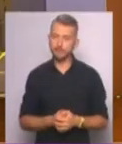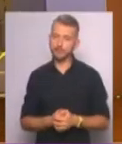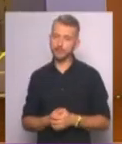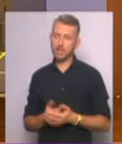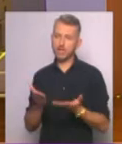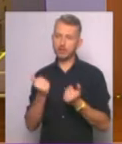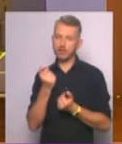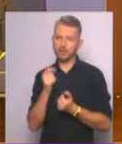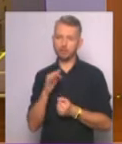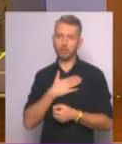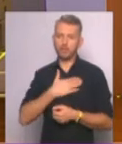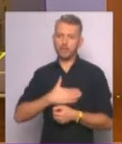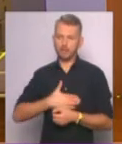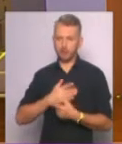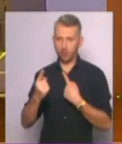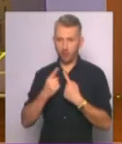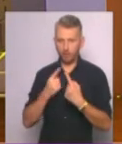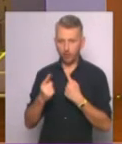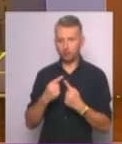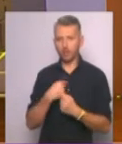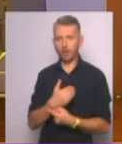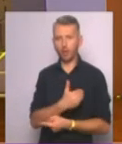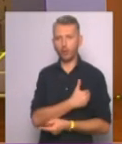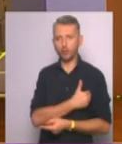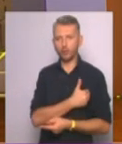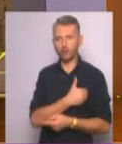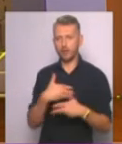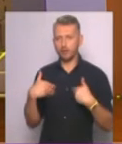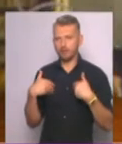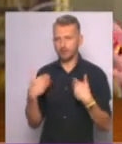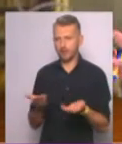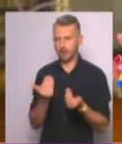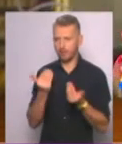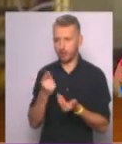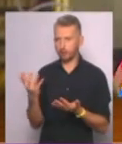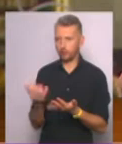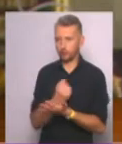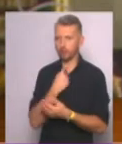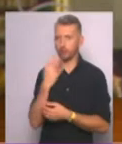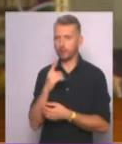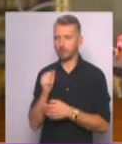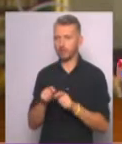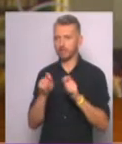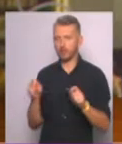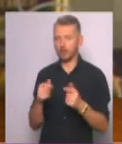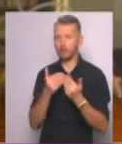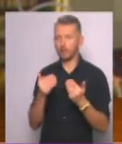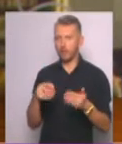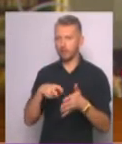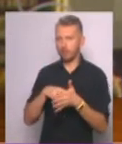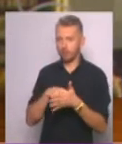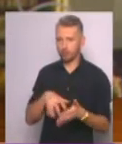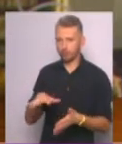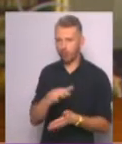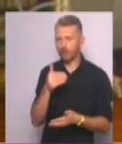давайте трішки про приємне поговоримо. Я все ж таки хочу привітати вас з успішним голосуванням за створення музею на Поштовій, тому що ваша